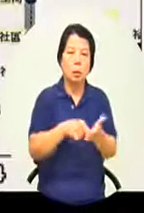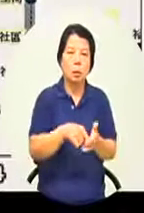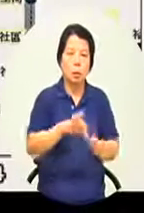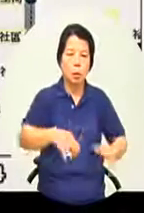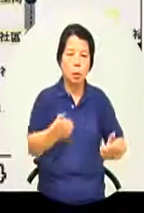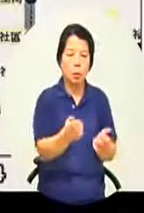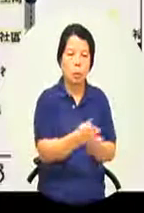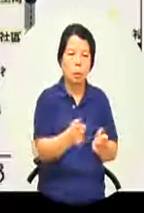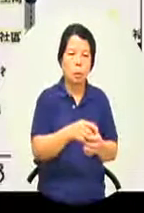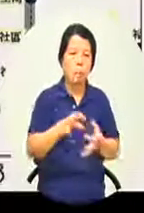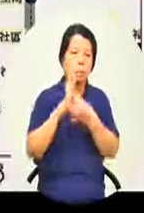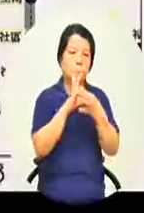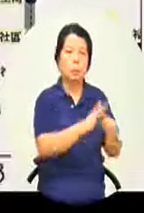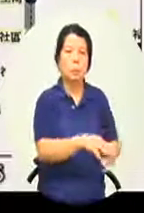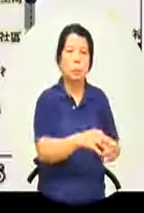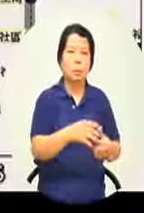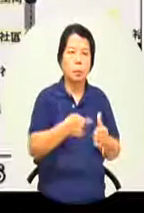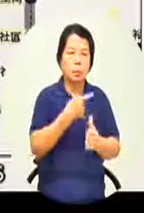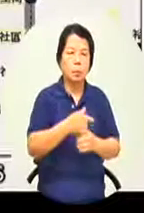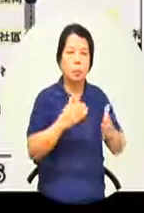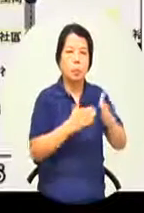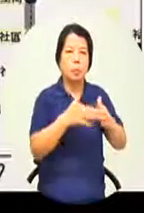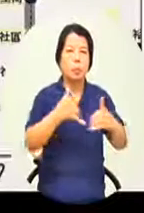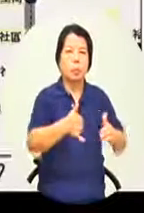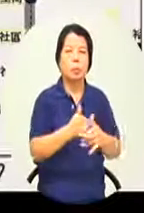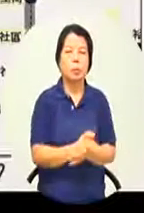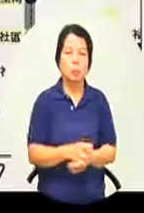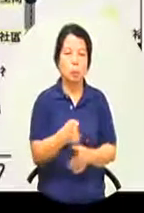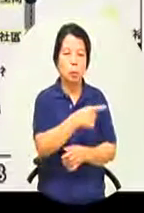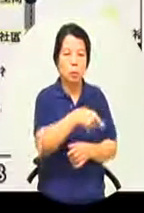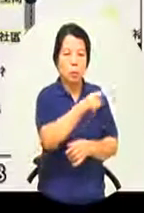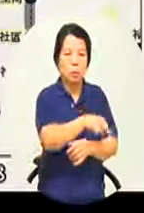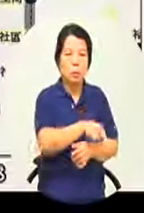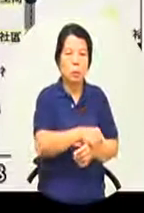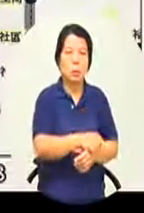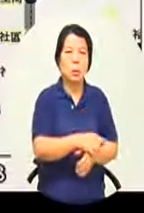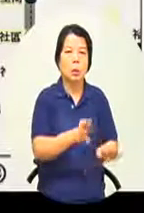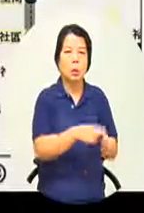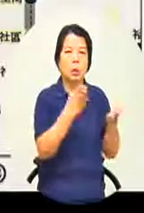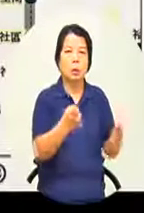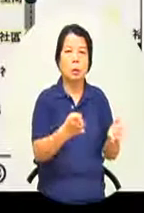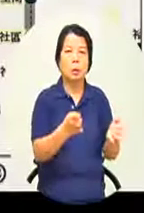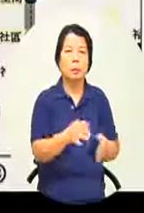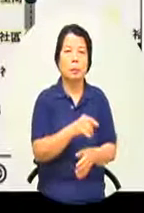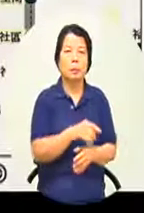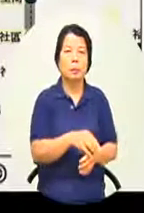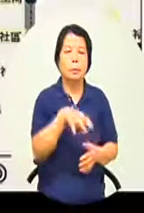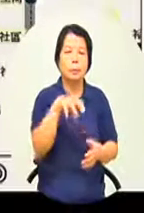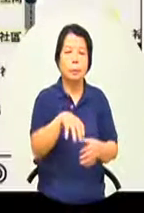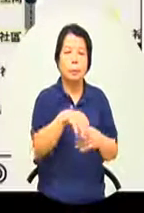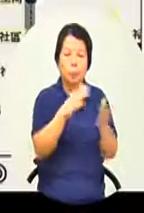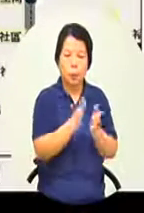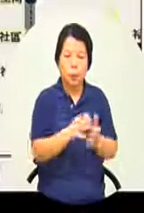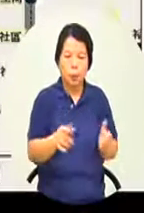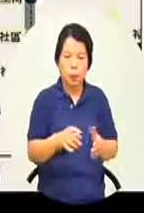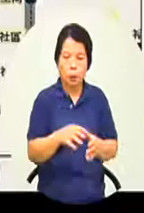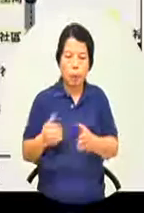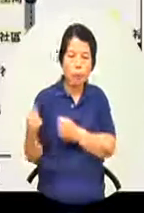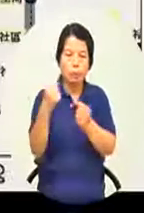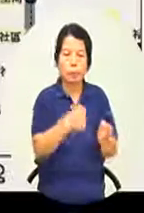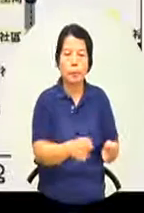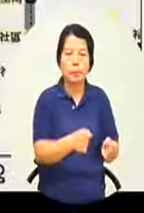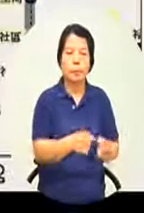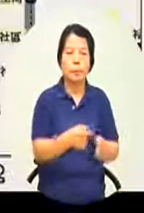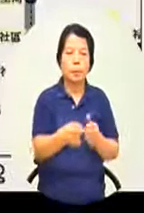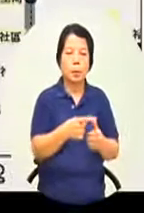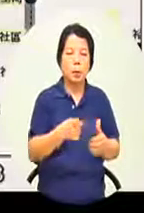伸到我们的先生路口啊，底下这个中起站了哈，底下这个 K 站，所以他们当时的行驶方式是从这边，然后